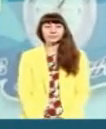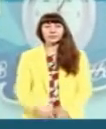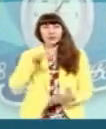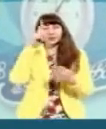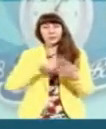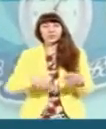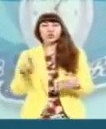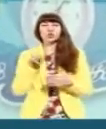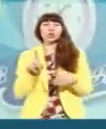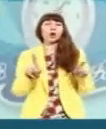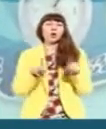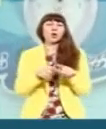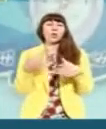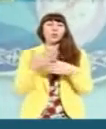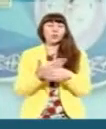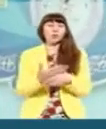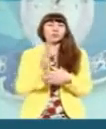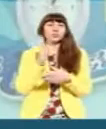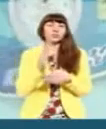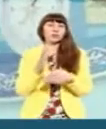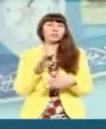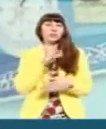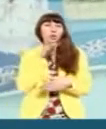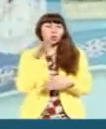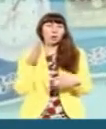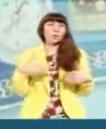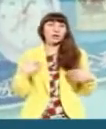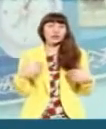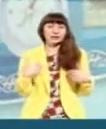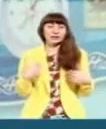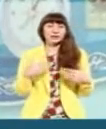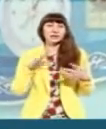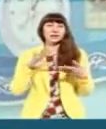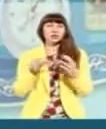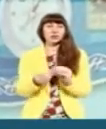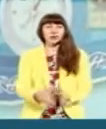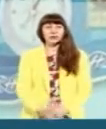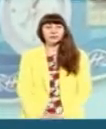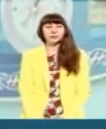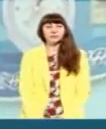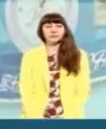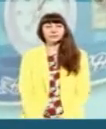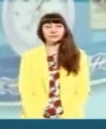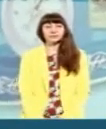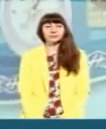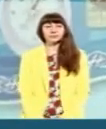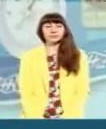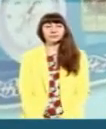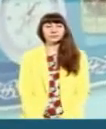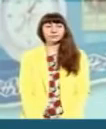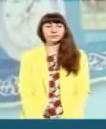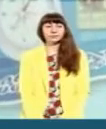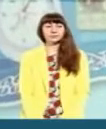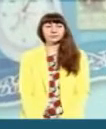ішінде. Енді балалар осы мектепте, осы класта жақсы білім алып, арғарай осы біздің